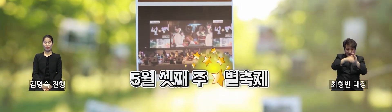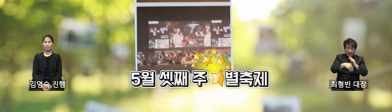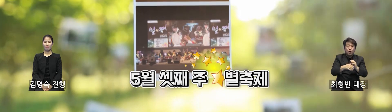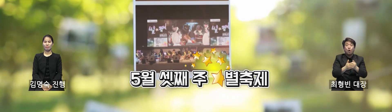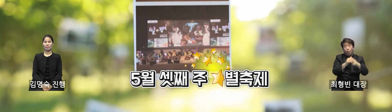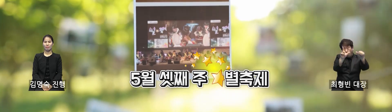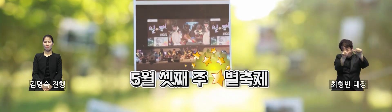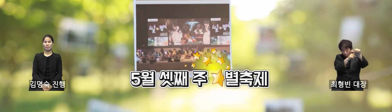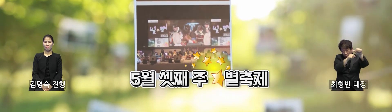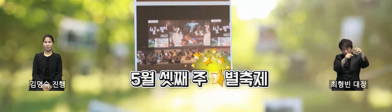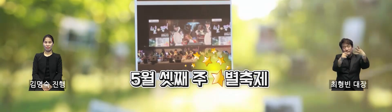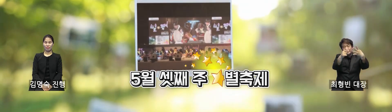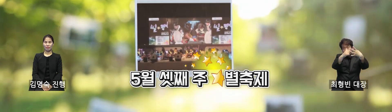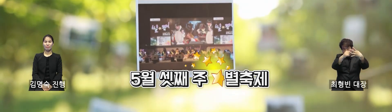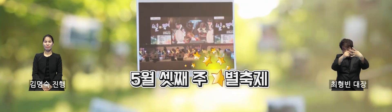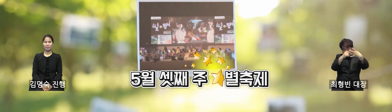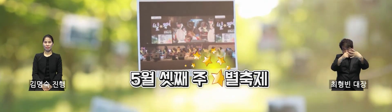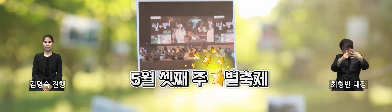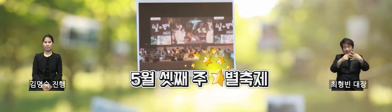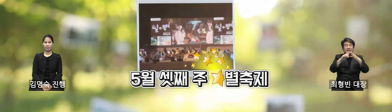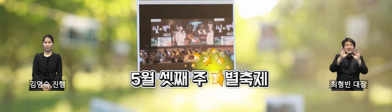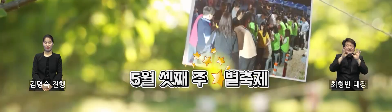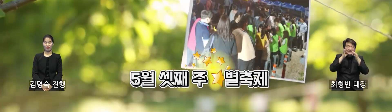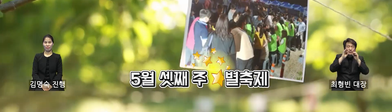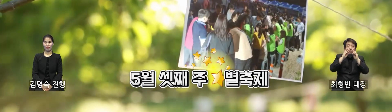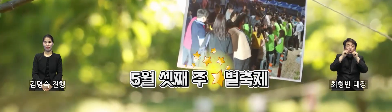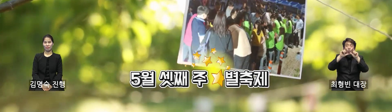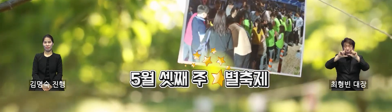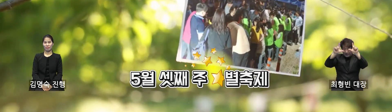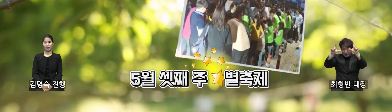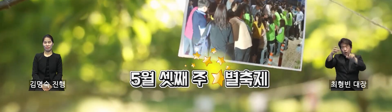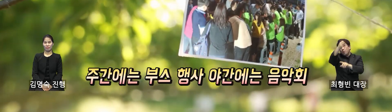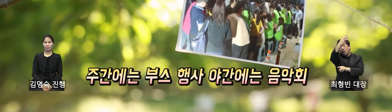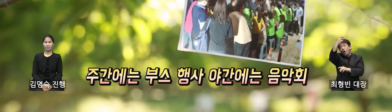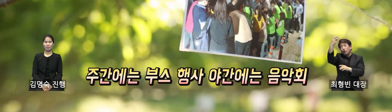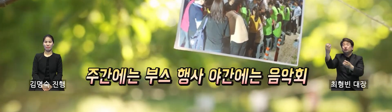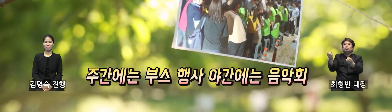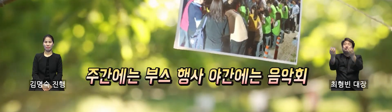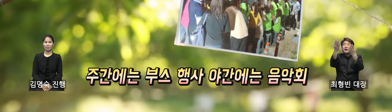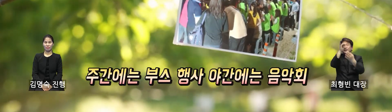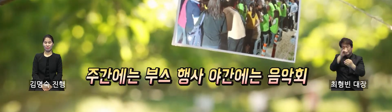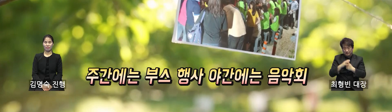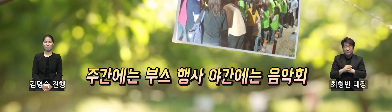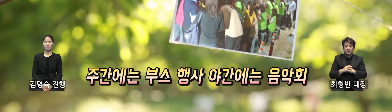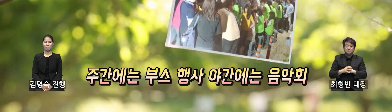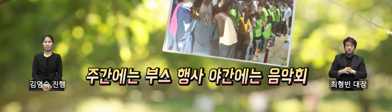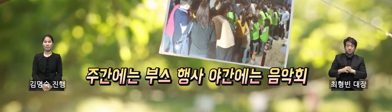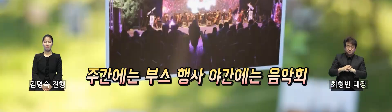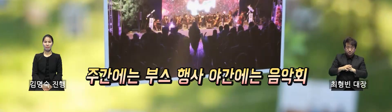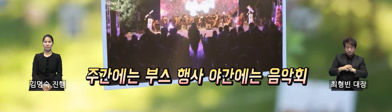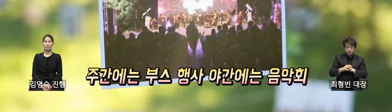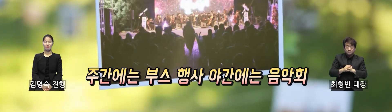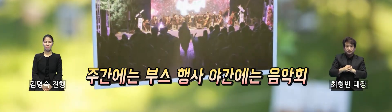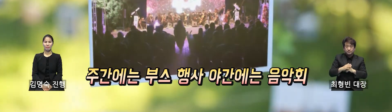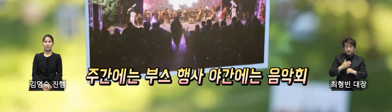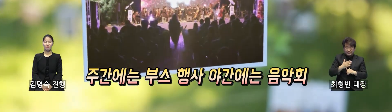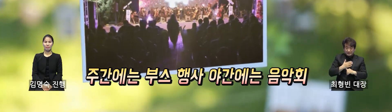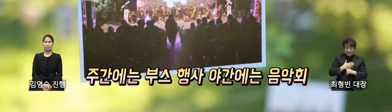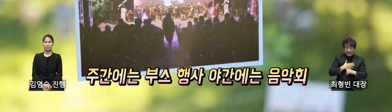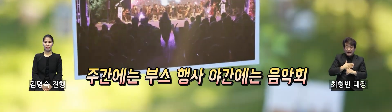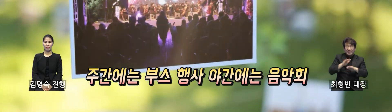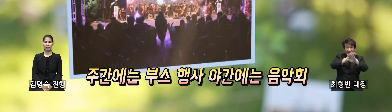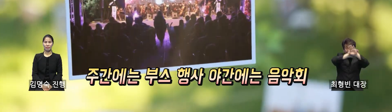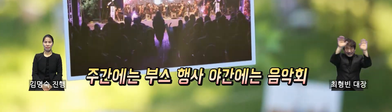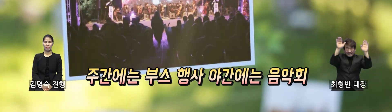3째주 에는 매주 금토일 걸 * 축제를 합니다 저희들이 보통 이 주간에는 부스